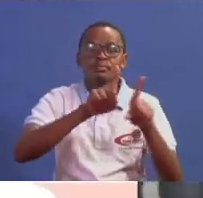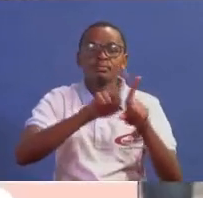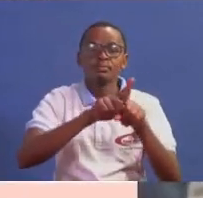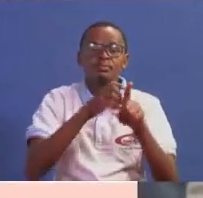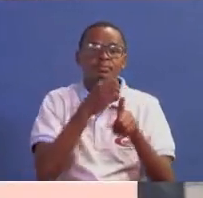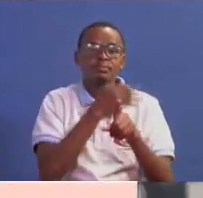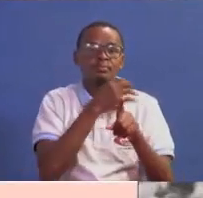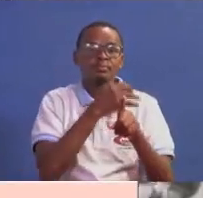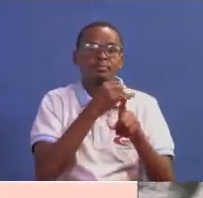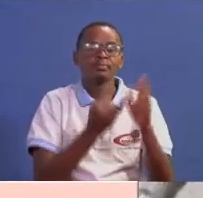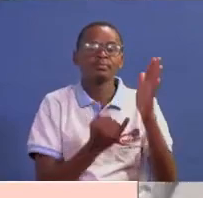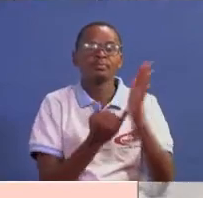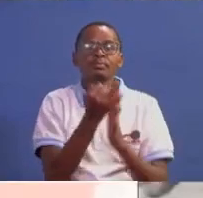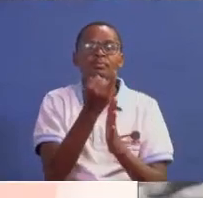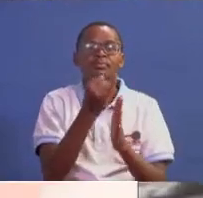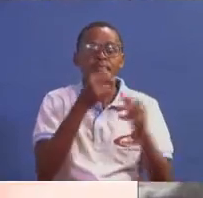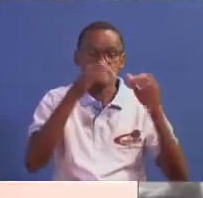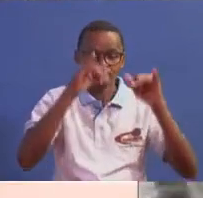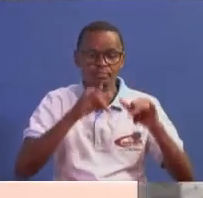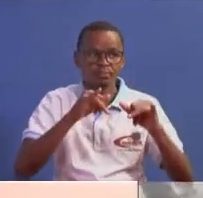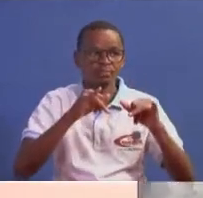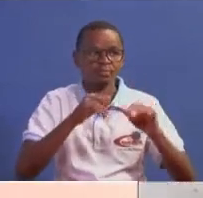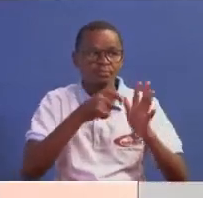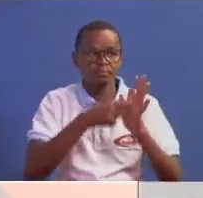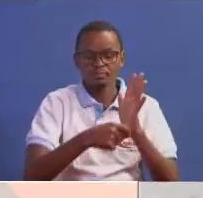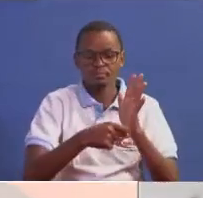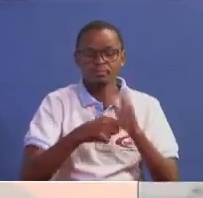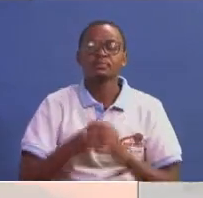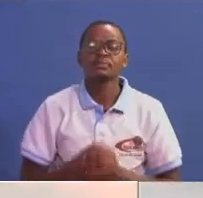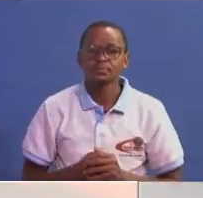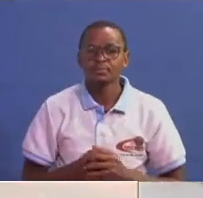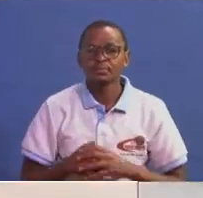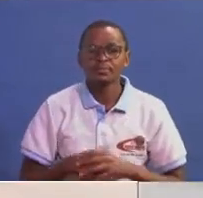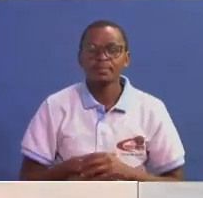pia kulalamikia gharama ya juu ya maisha.